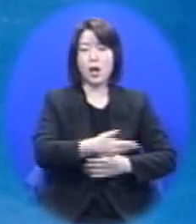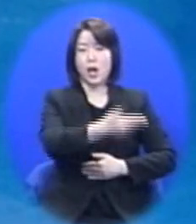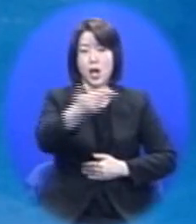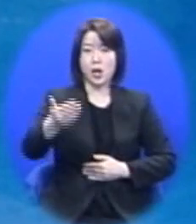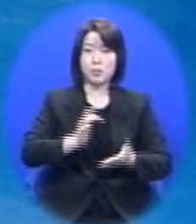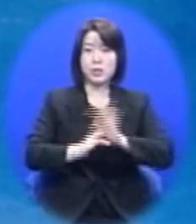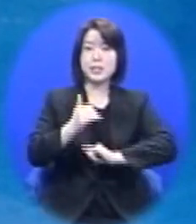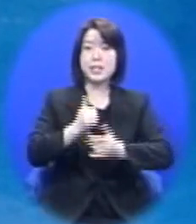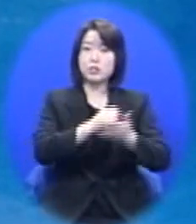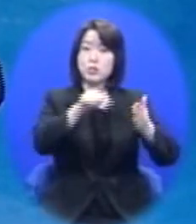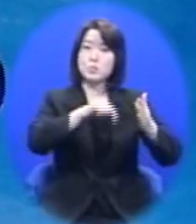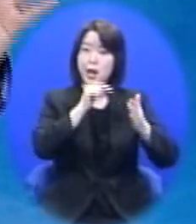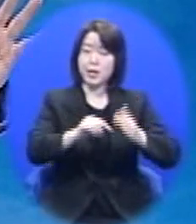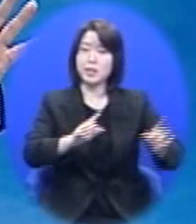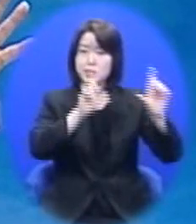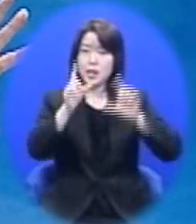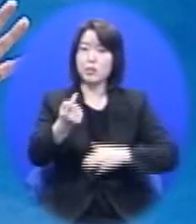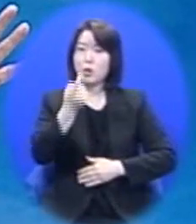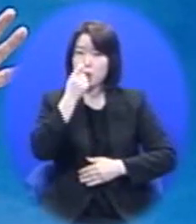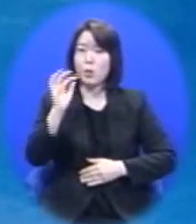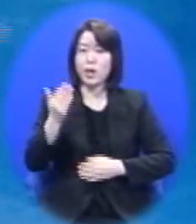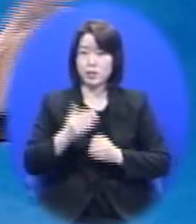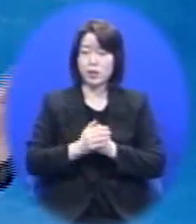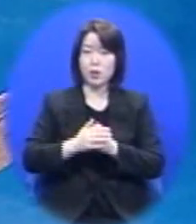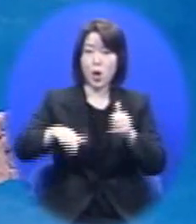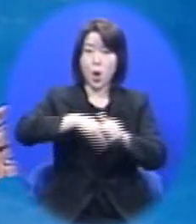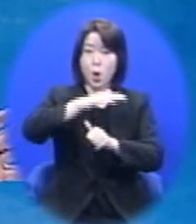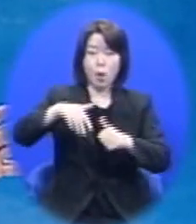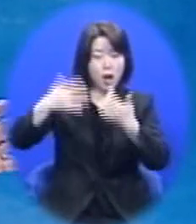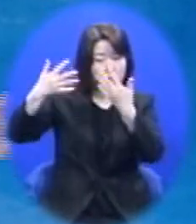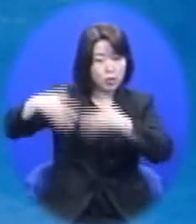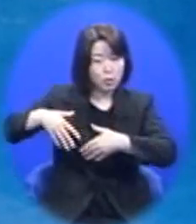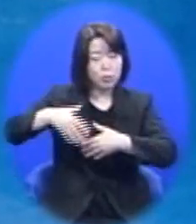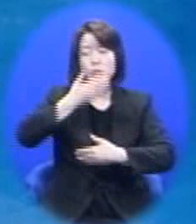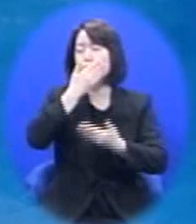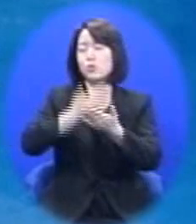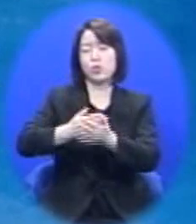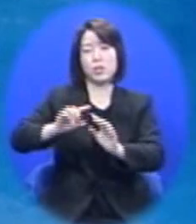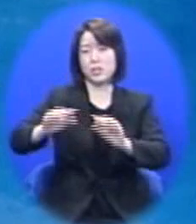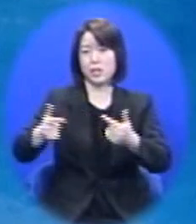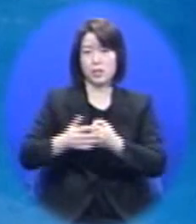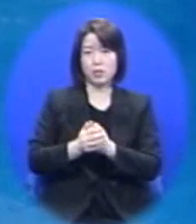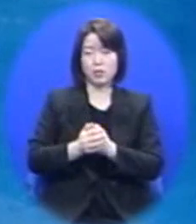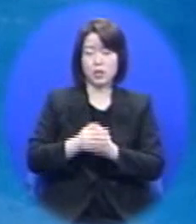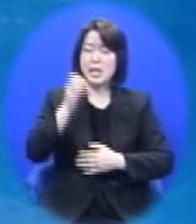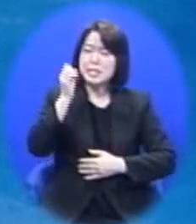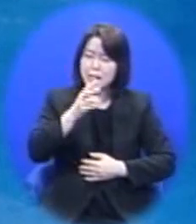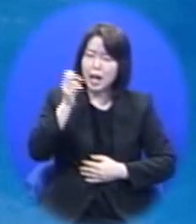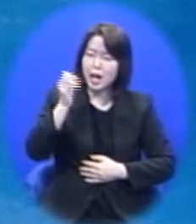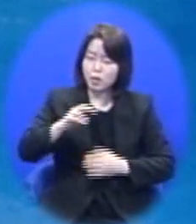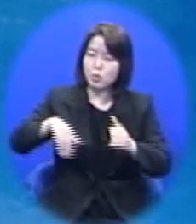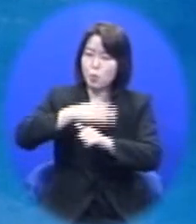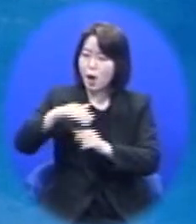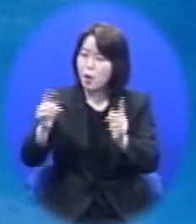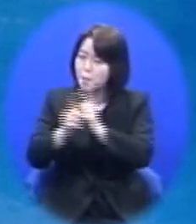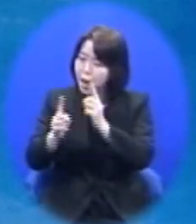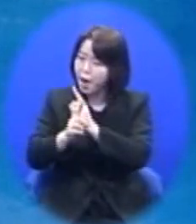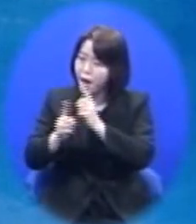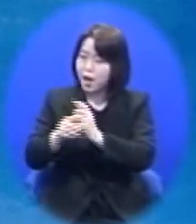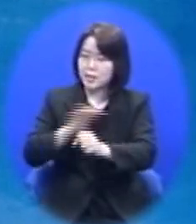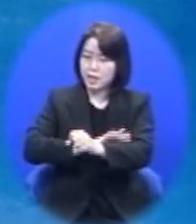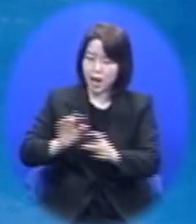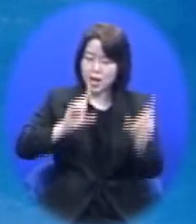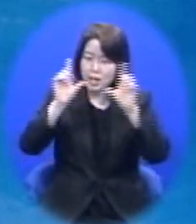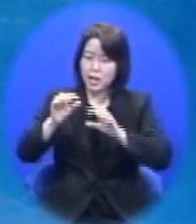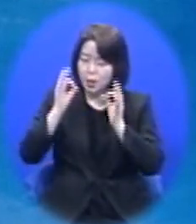됩니다. 환경과 여건이 중요하지 않아요. 자꾸 환경 바꿔가면서 잘 살아보려고 애를 쓰면